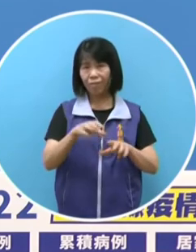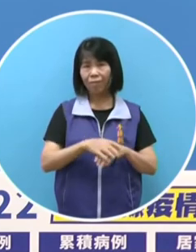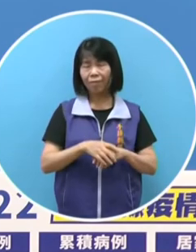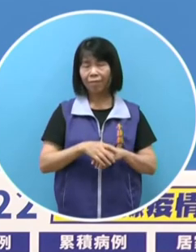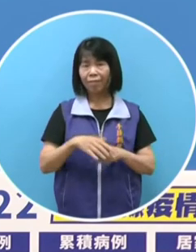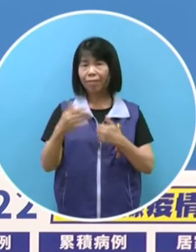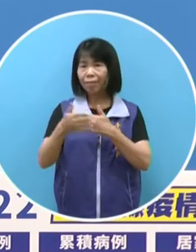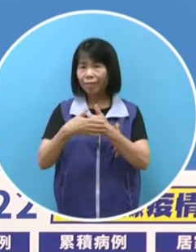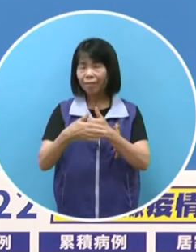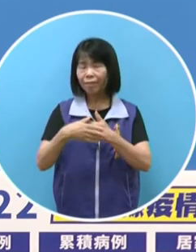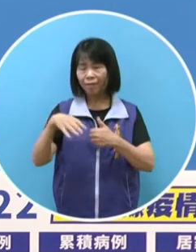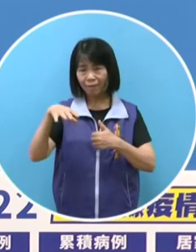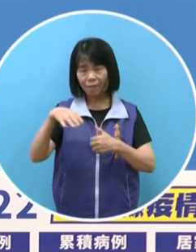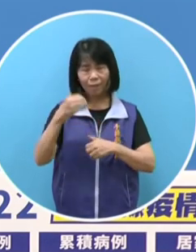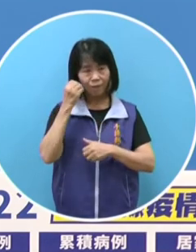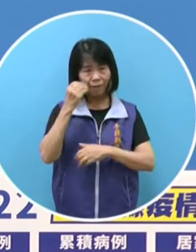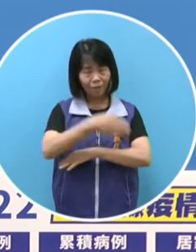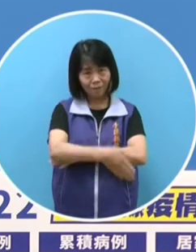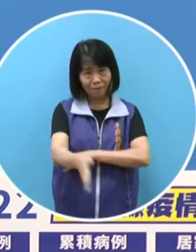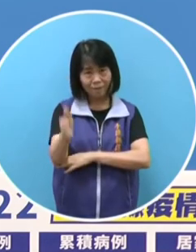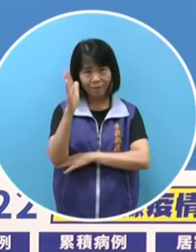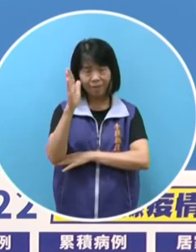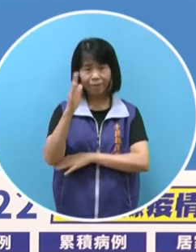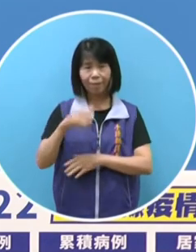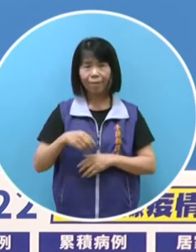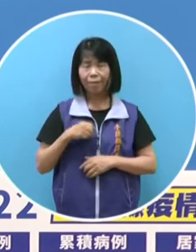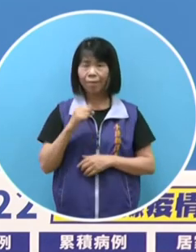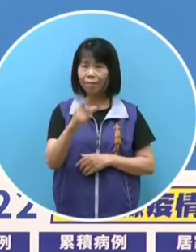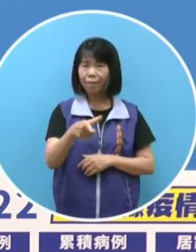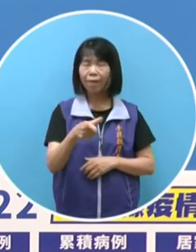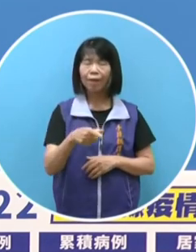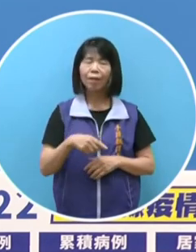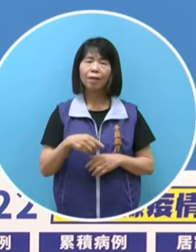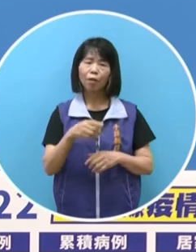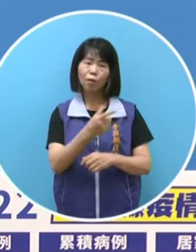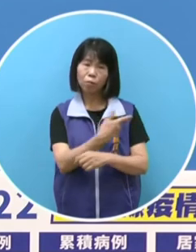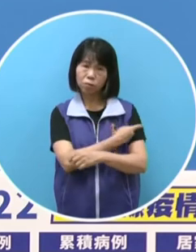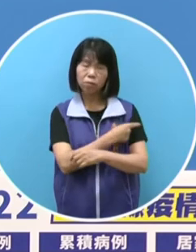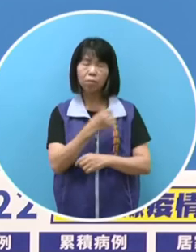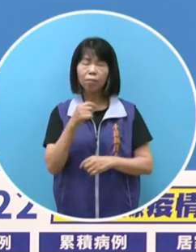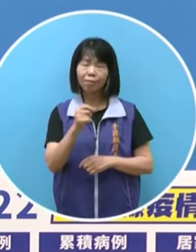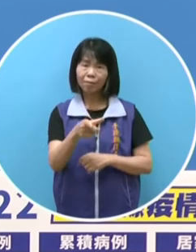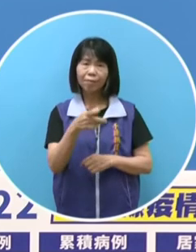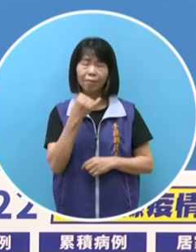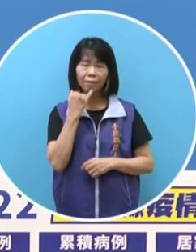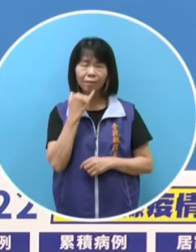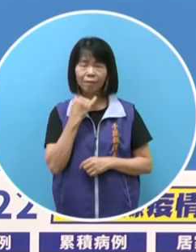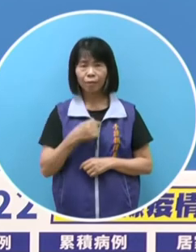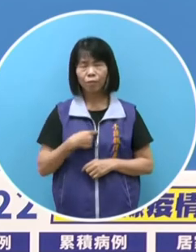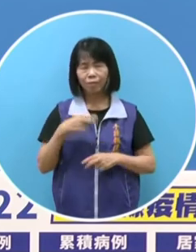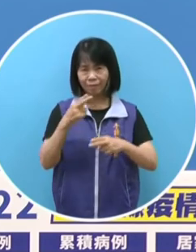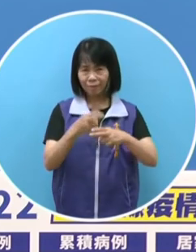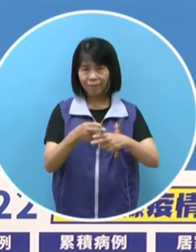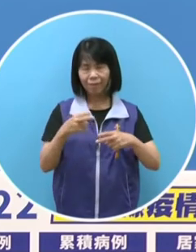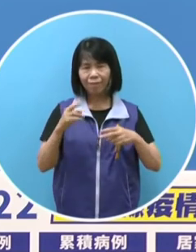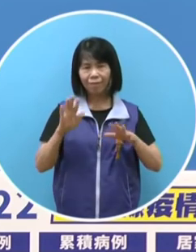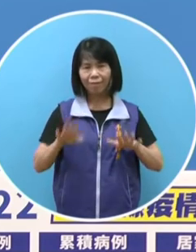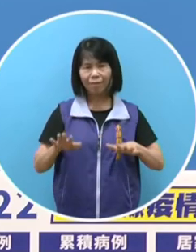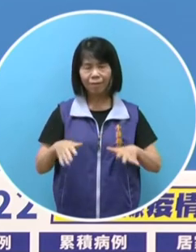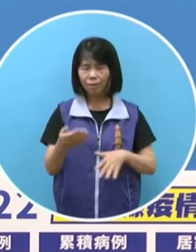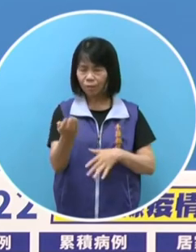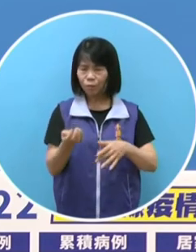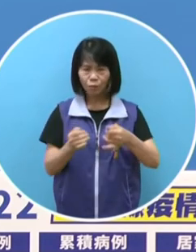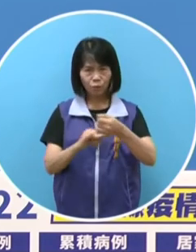协助地方政府能够来购得我们的疫苗。我相信到现在都还是用预